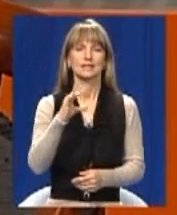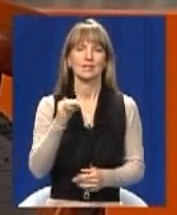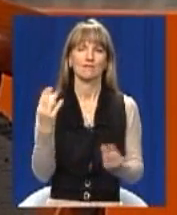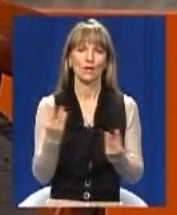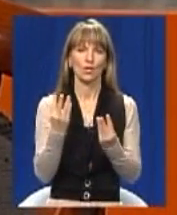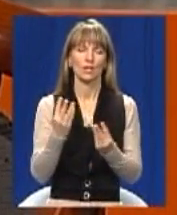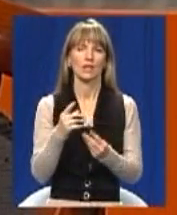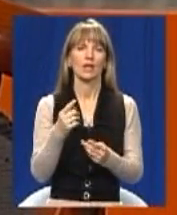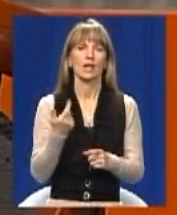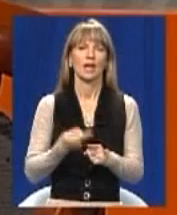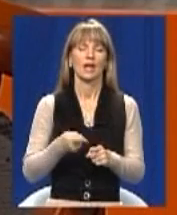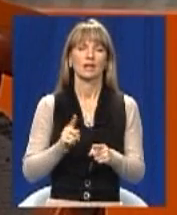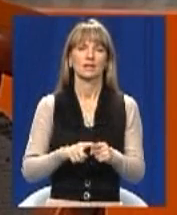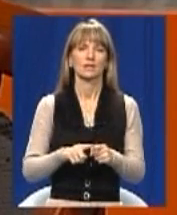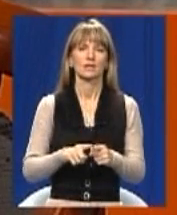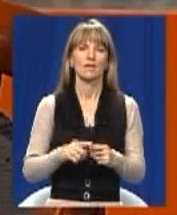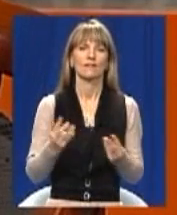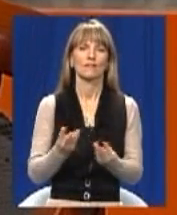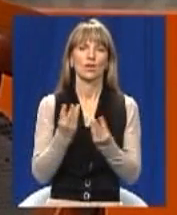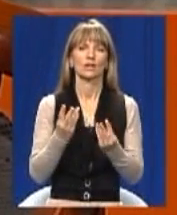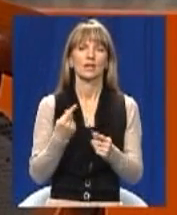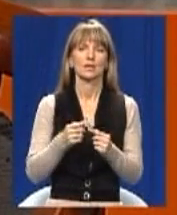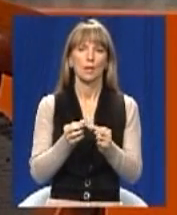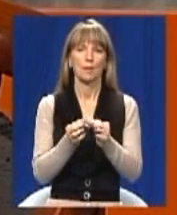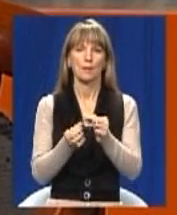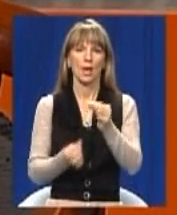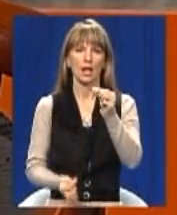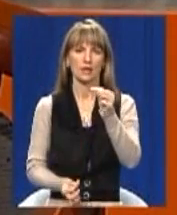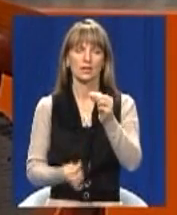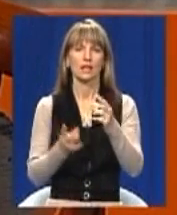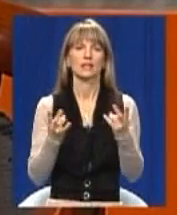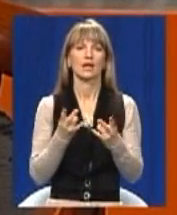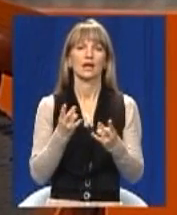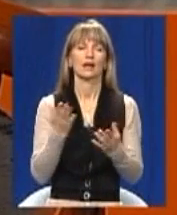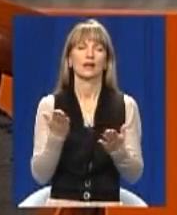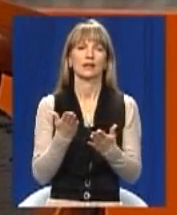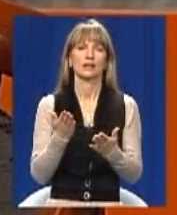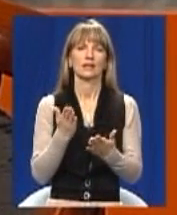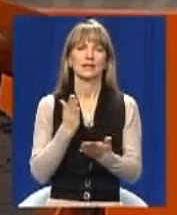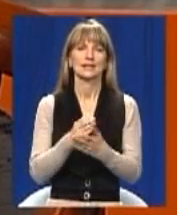Бенгальські огні – це такі палички, на яких є спеціальна